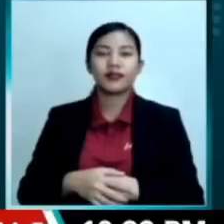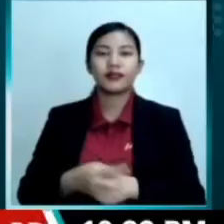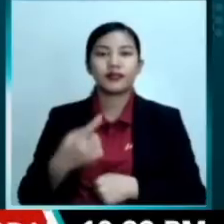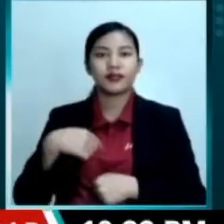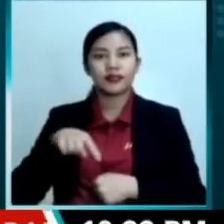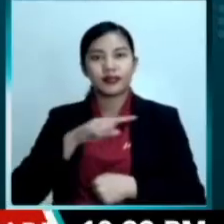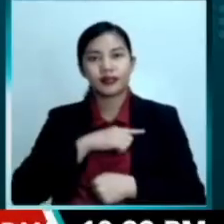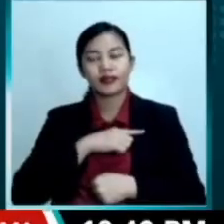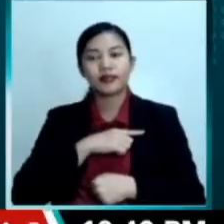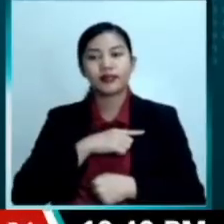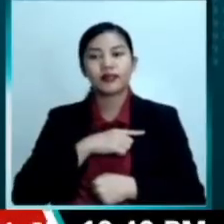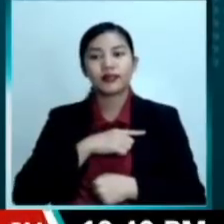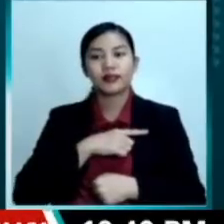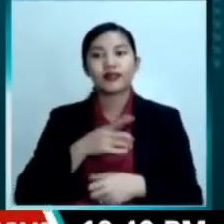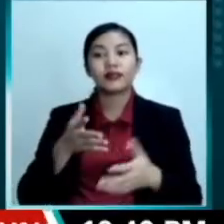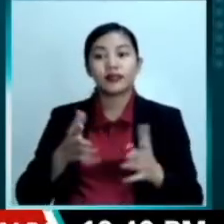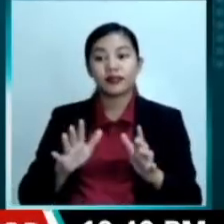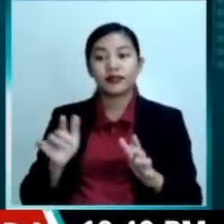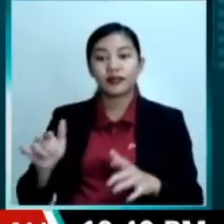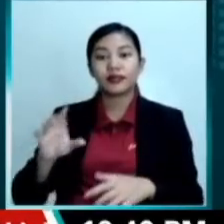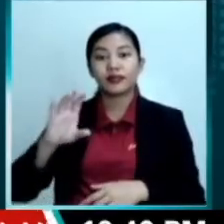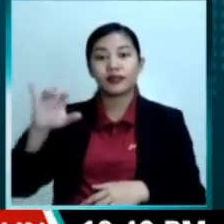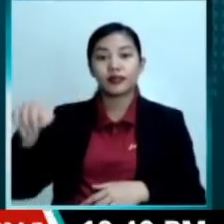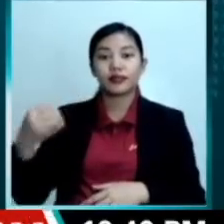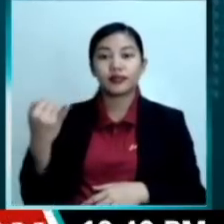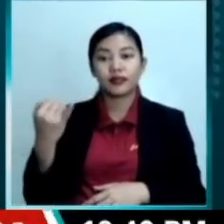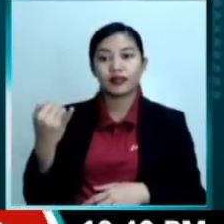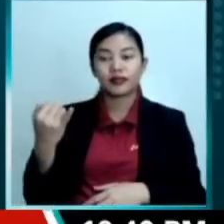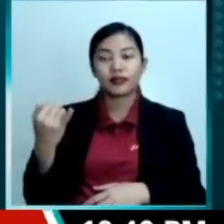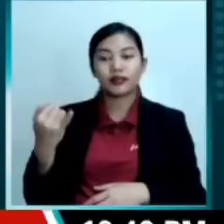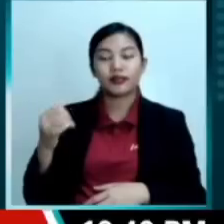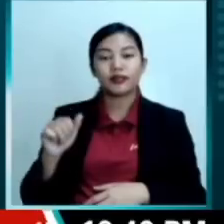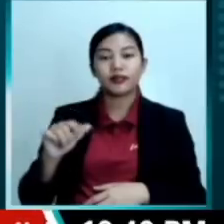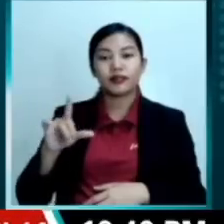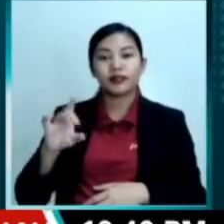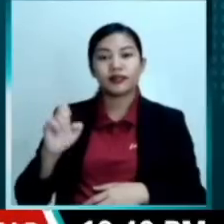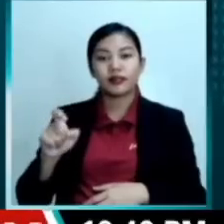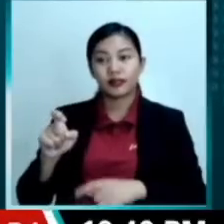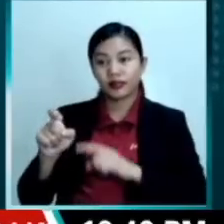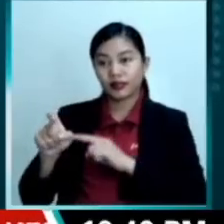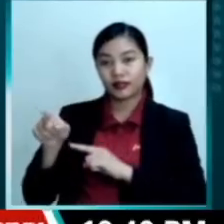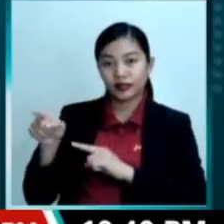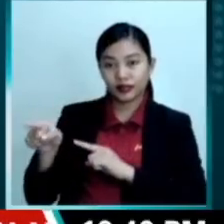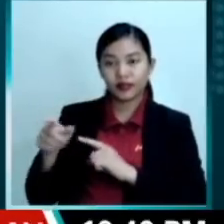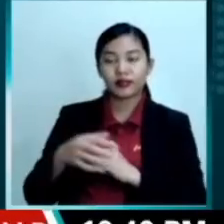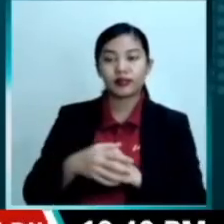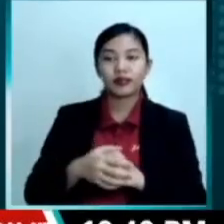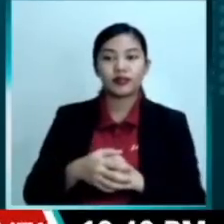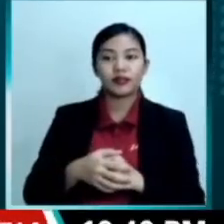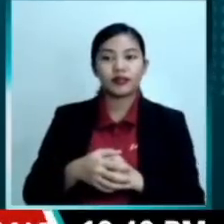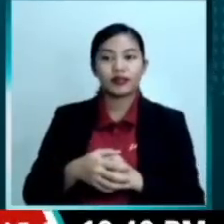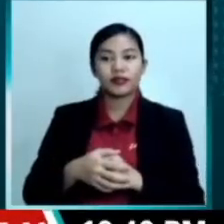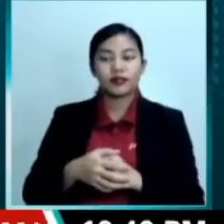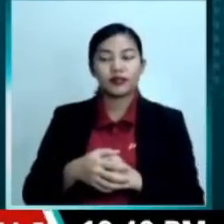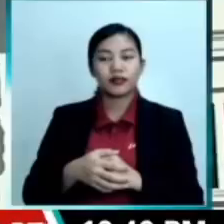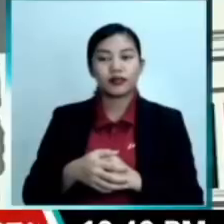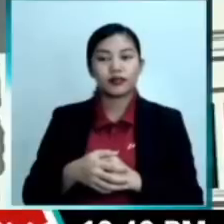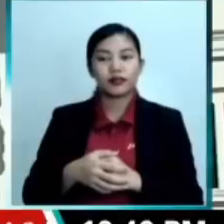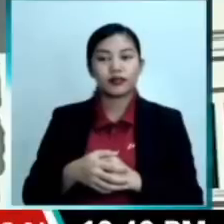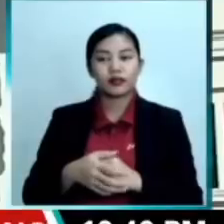Chief Justice, the Honorable Alex Resmundo, to administer the oath to President-elect Bongbong